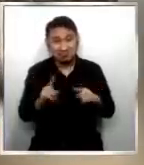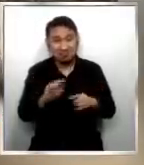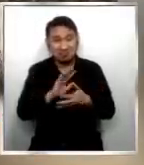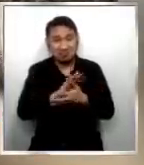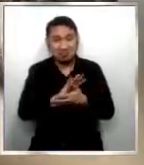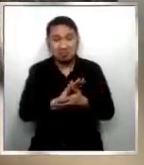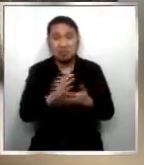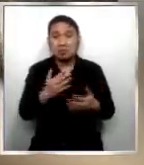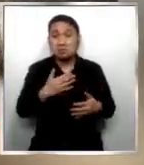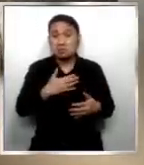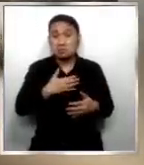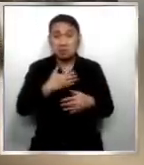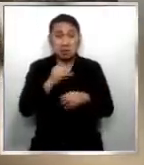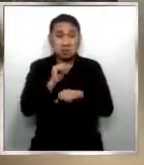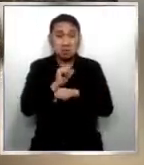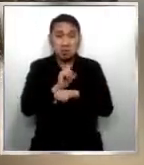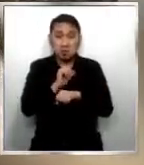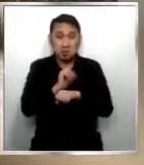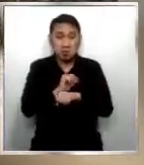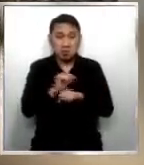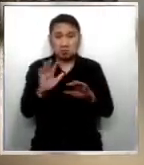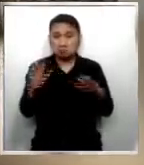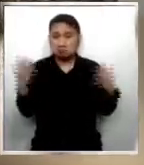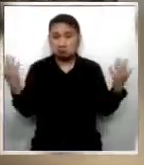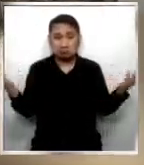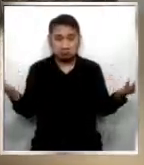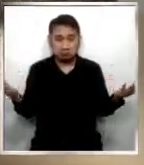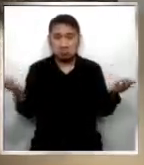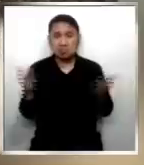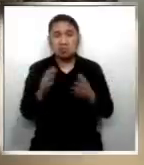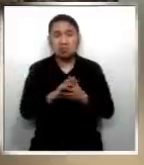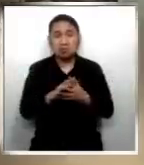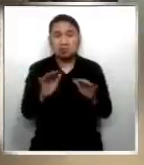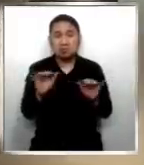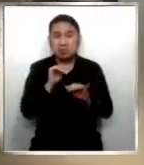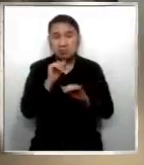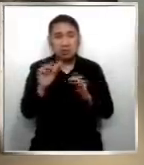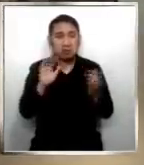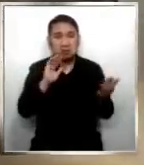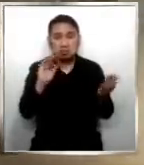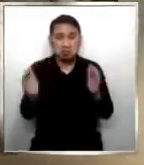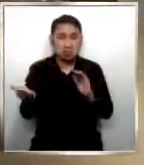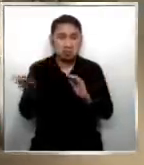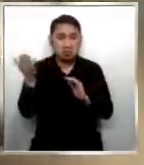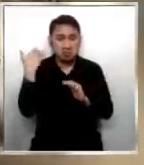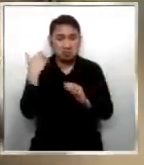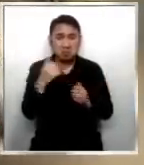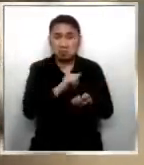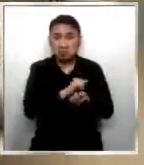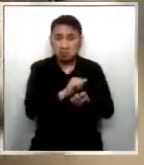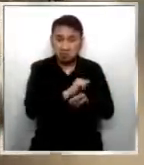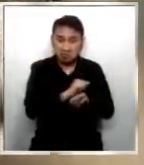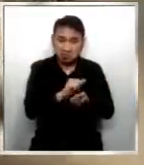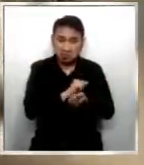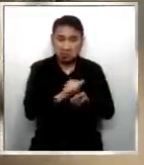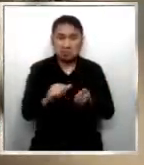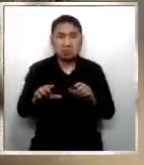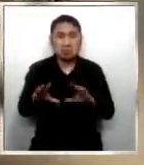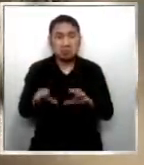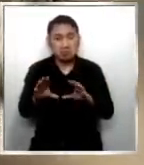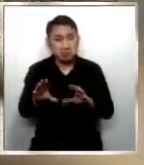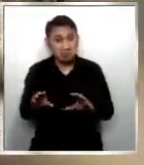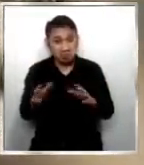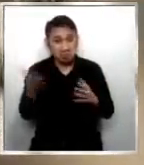buhay ko ngayon ay tulad pa rin ng dati. Tulad ang paglalaba at pagmamasahe. Doon ko pa